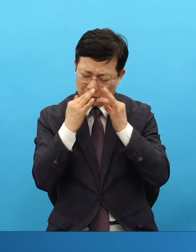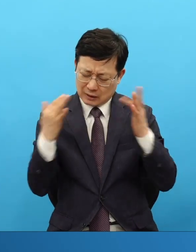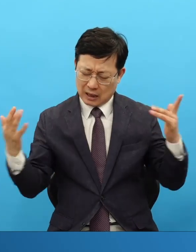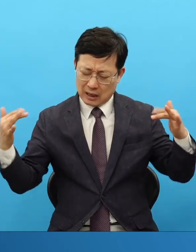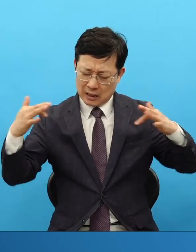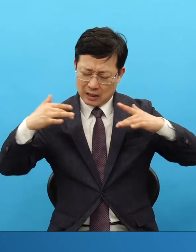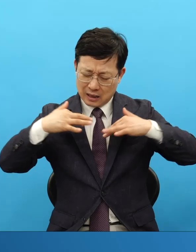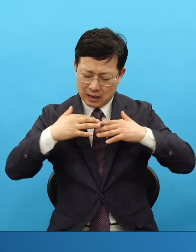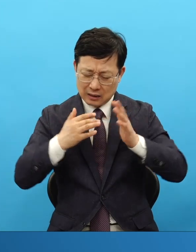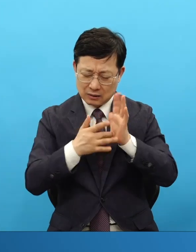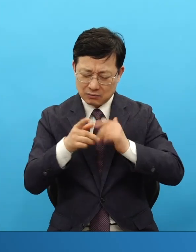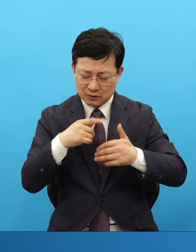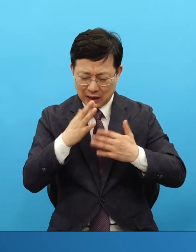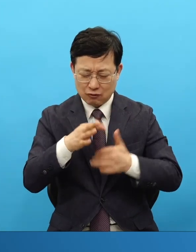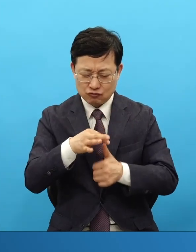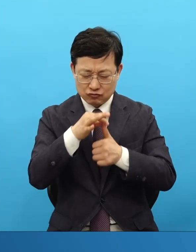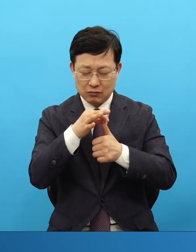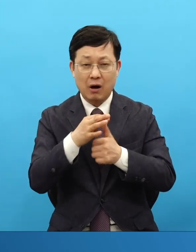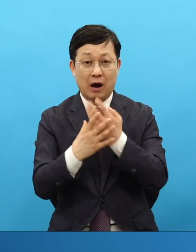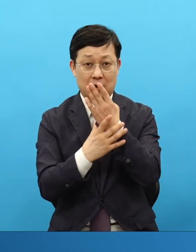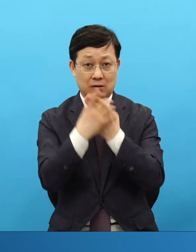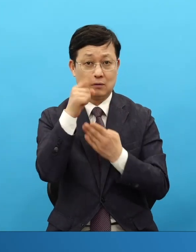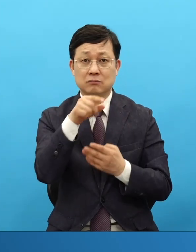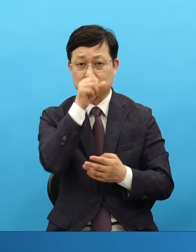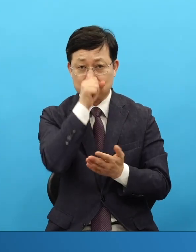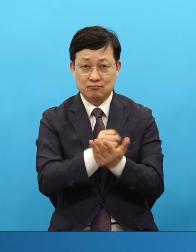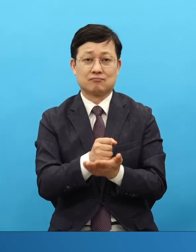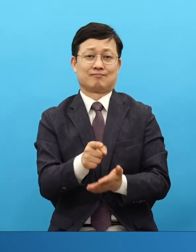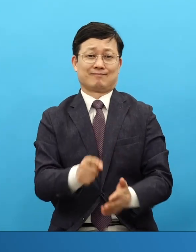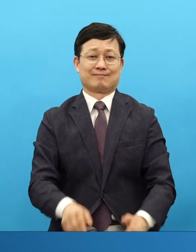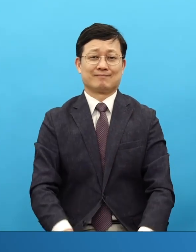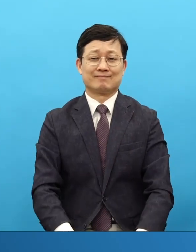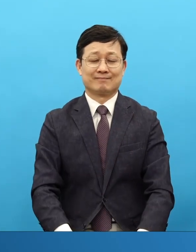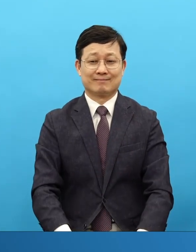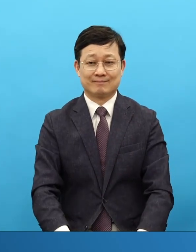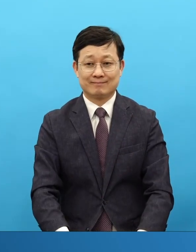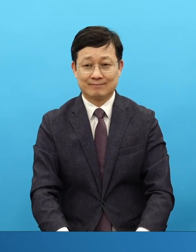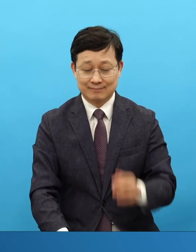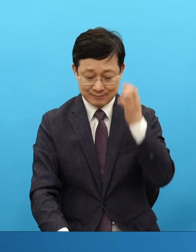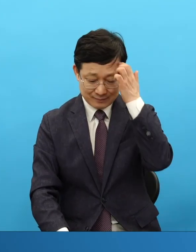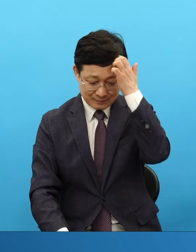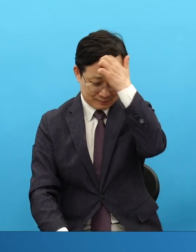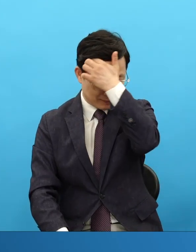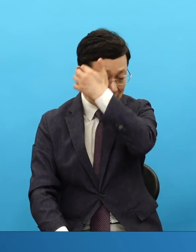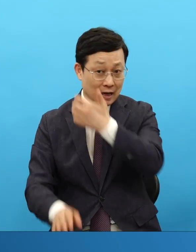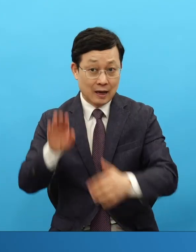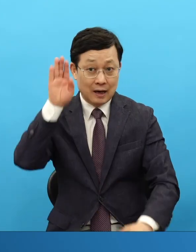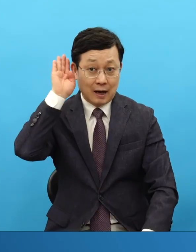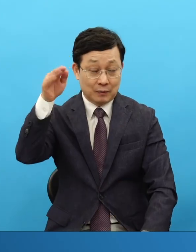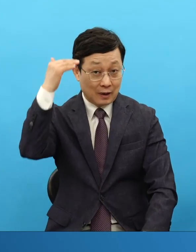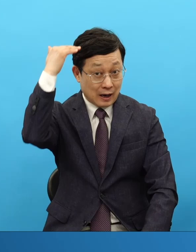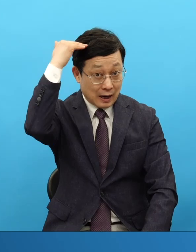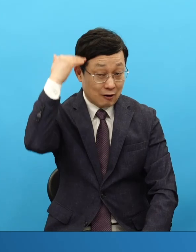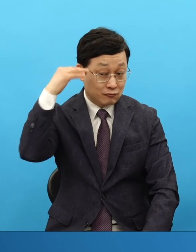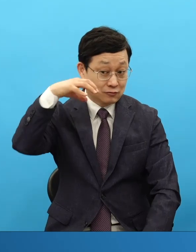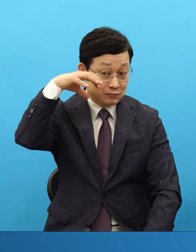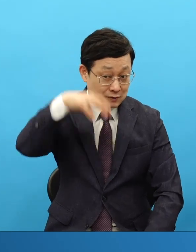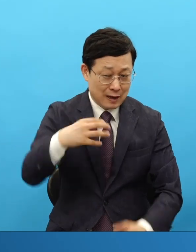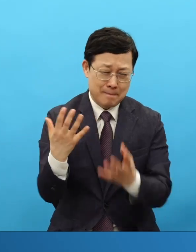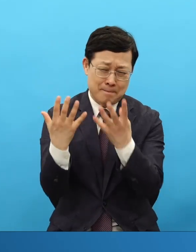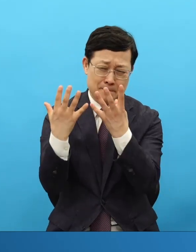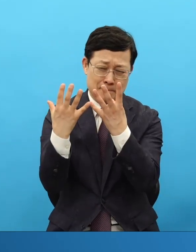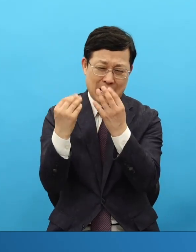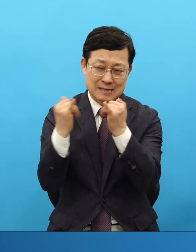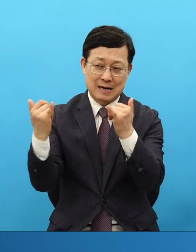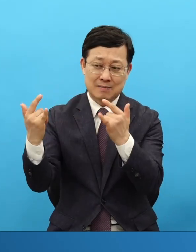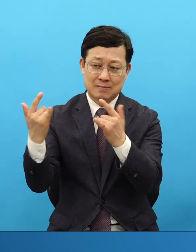내가 네 지시할 땅으로 가라. Let's go to the land I will show you. 그래서 우리나라에 앞으로 많이 올 겁니다. So from now on, so many people will come to